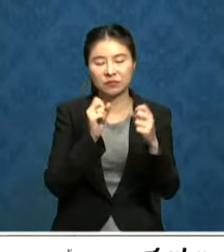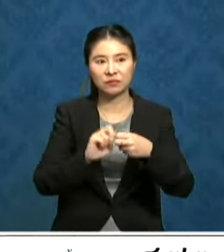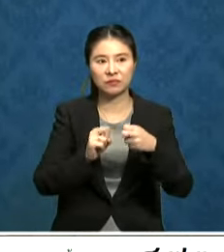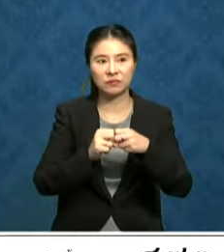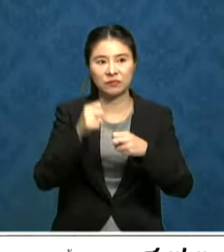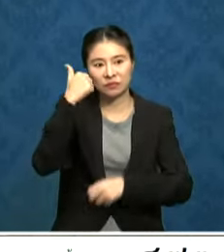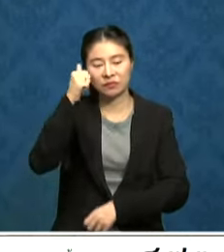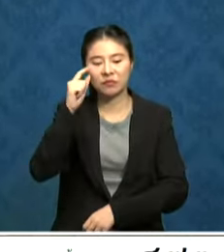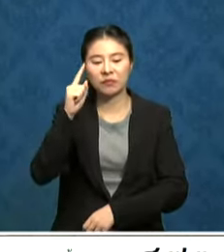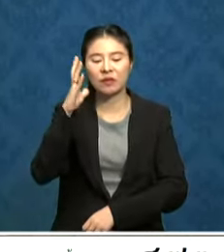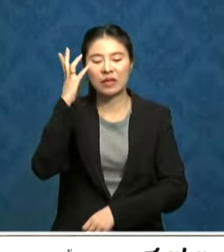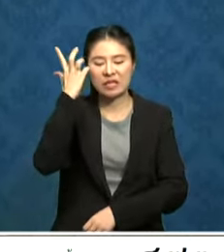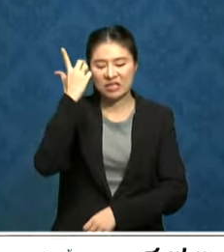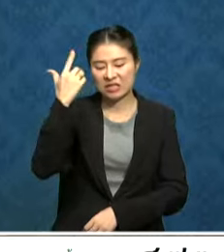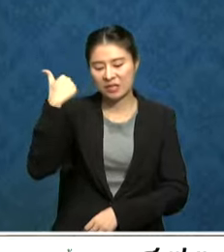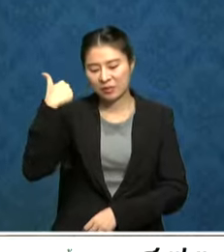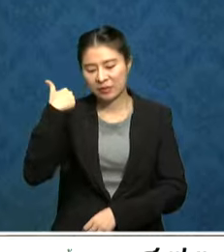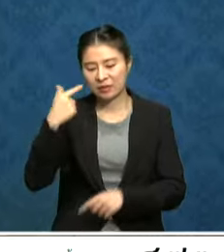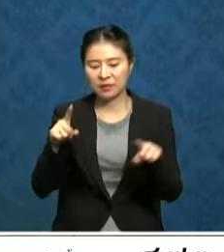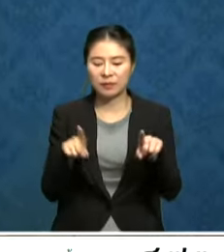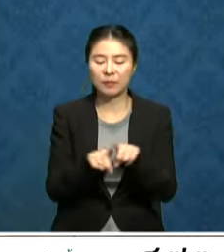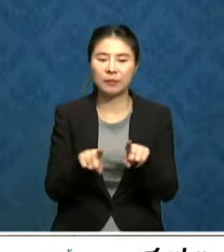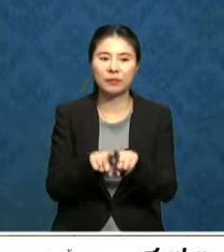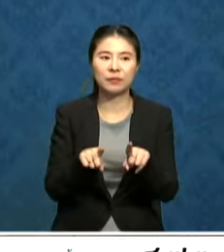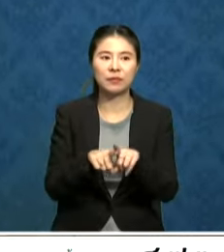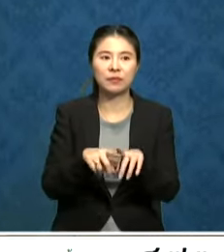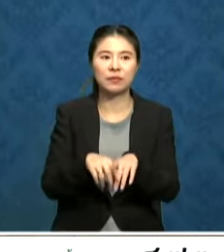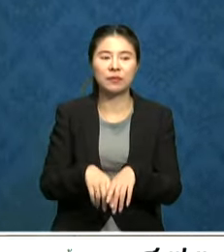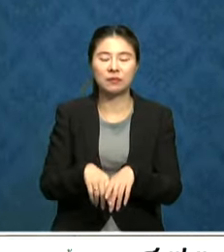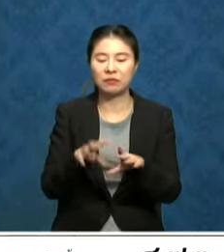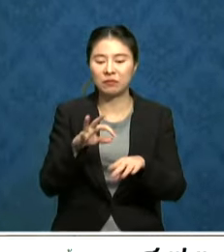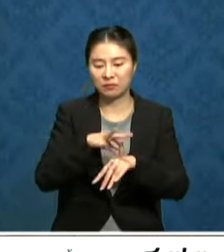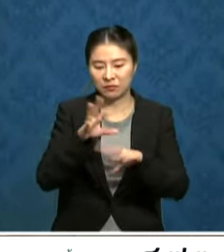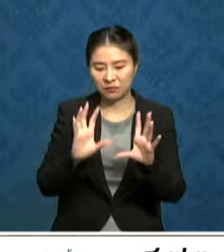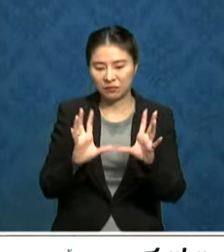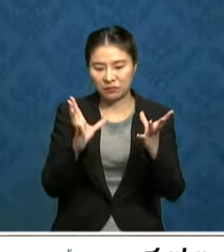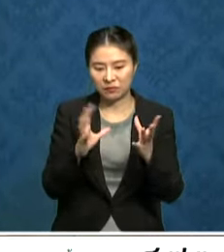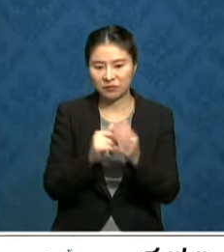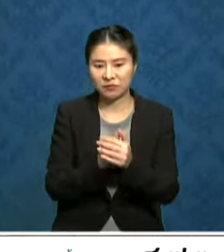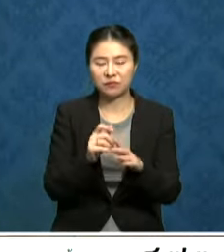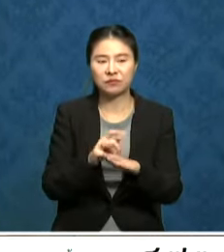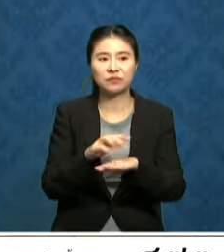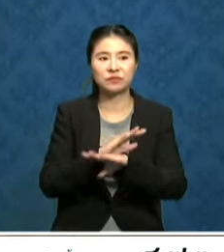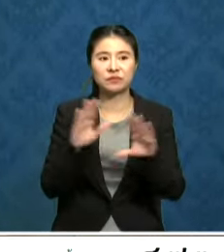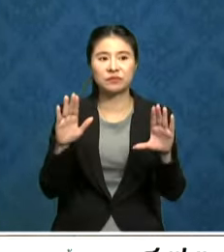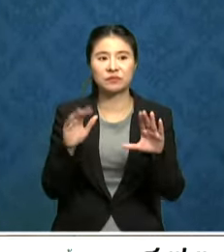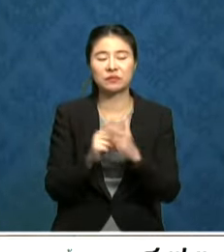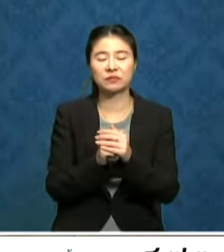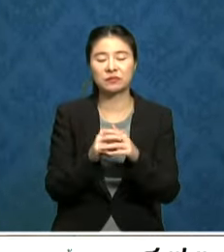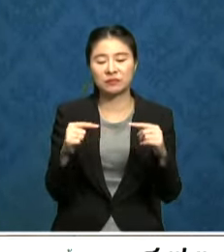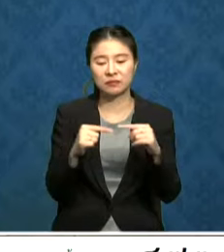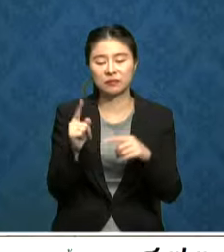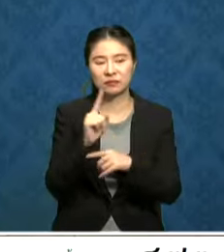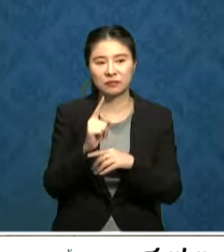กังวลหรือไม่ที่จะซ้ำลอยการหลุดออกจากตำแหน่งทั้ง 3เหตุการณ์ค่ะท่านประธานล้วนเป็นสัญญาณโบ่งชี้